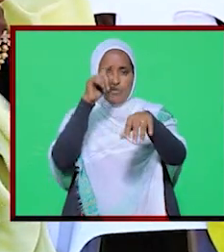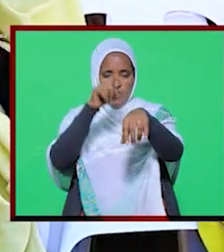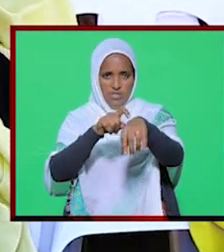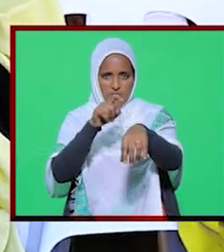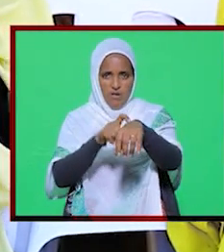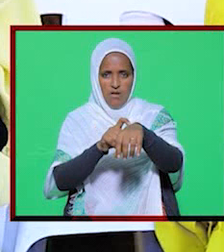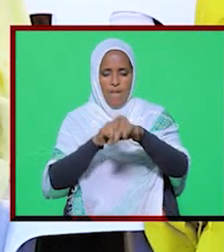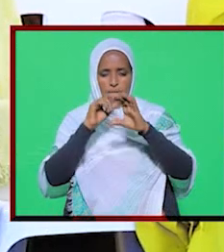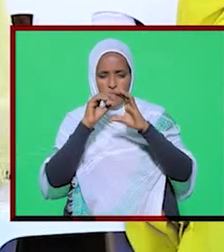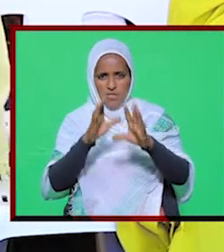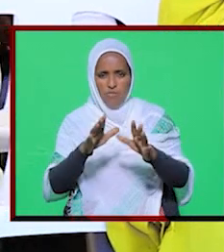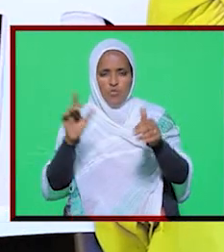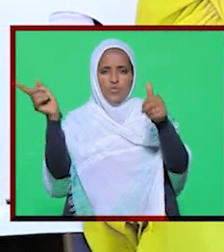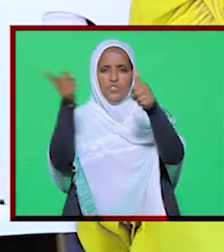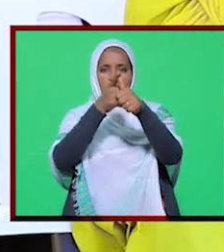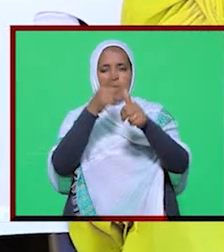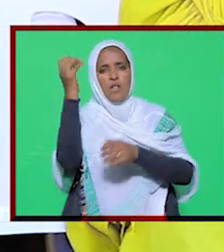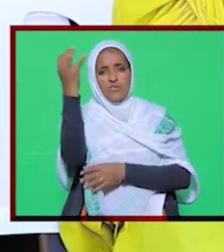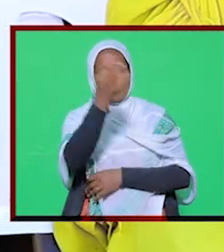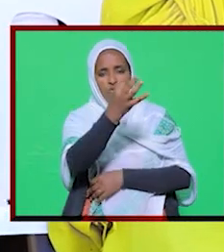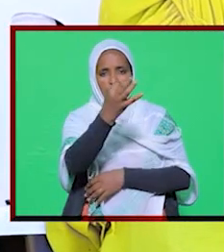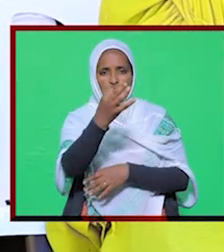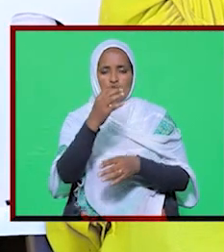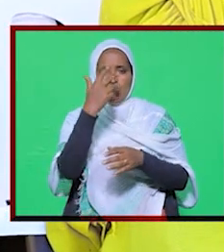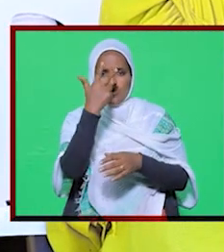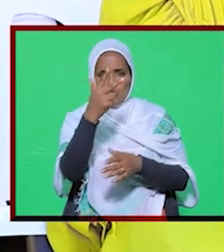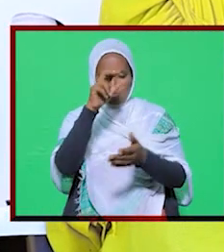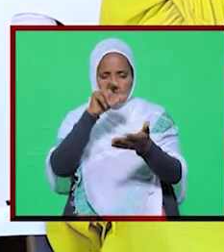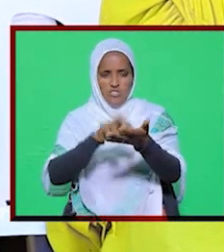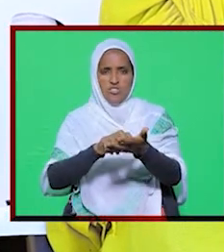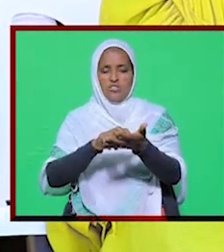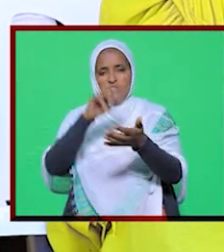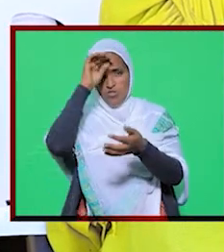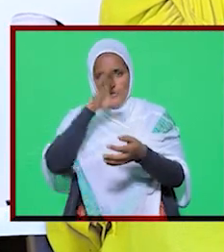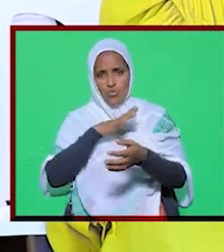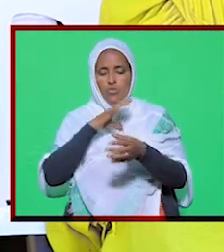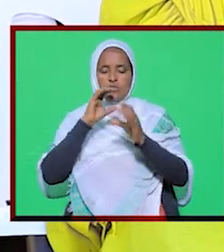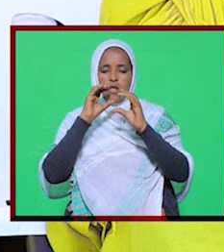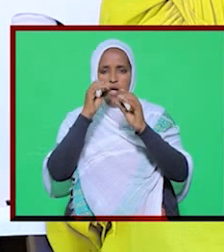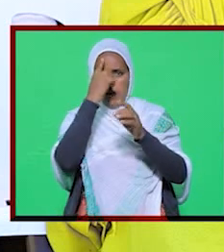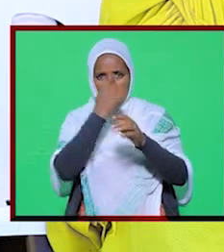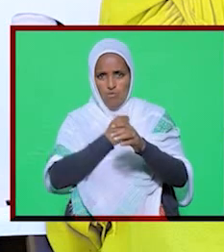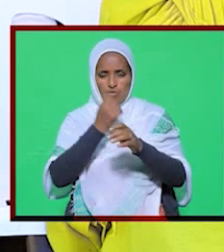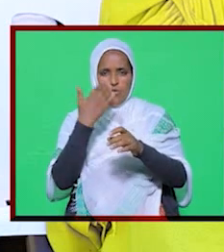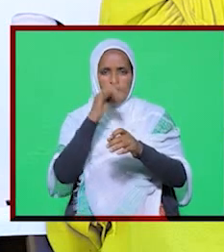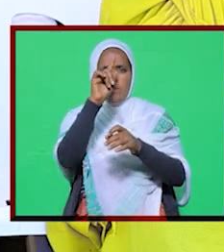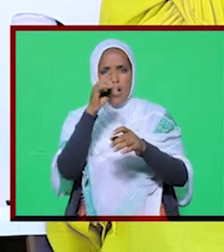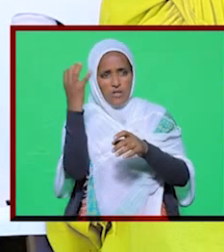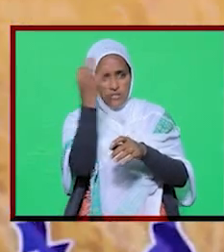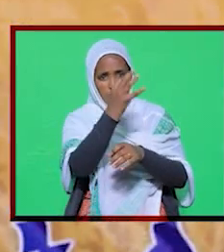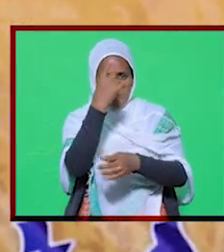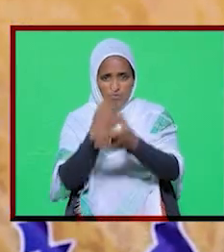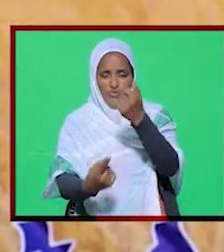ጊዜ ባስተማረው የመጀመሪያ ስብከቱ 3000 ሰዎችን አሳምኖ ነበር። በአንድ